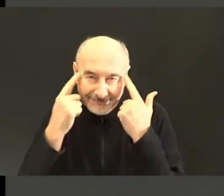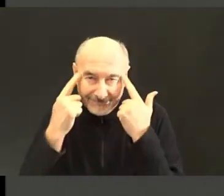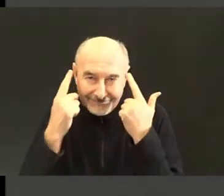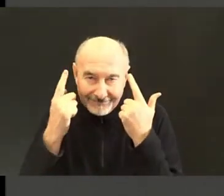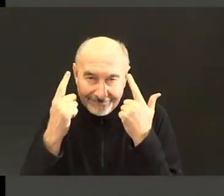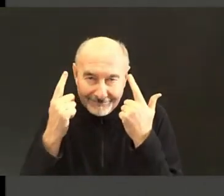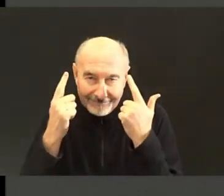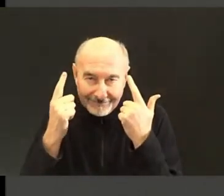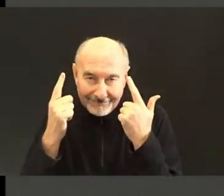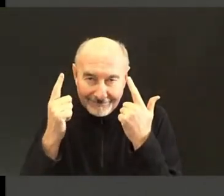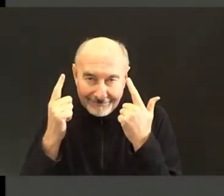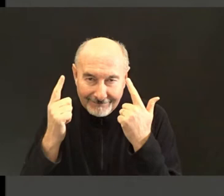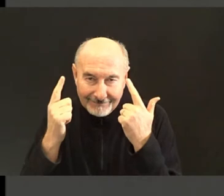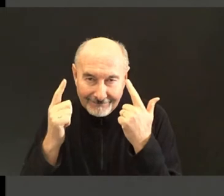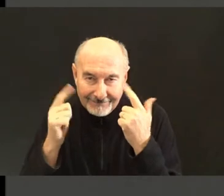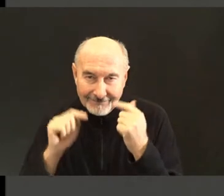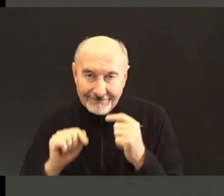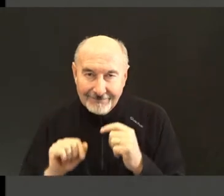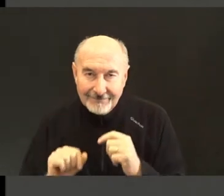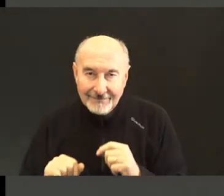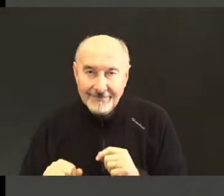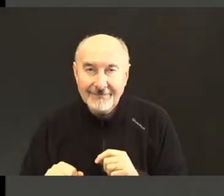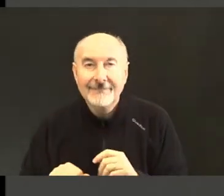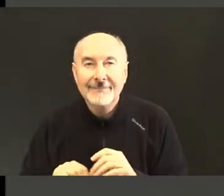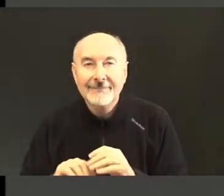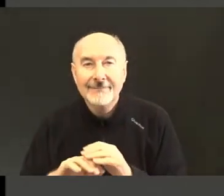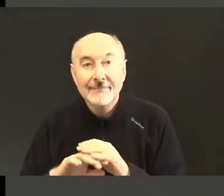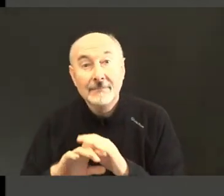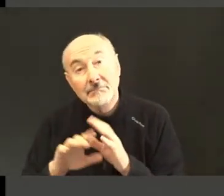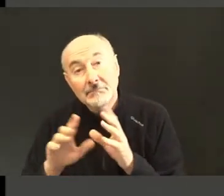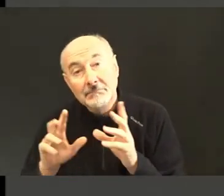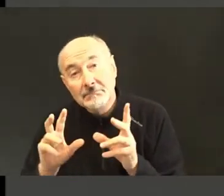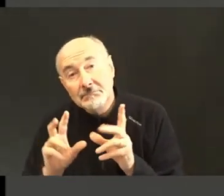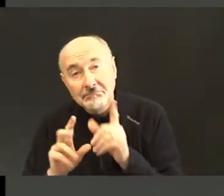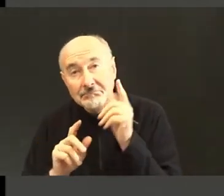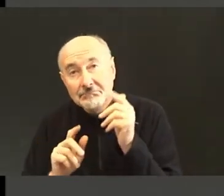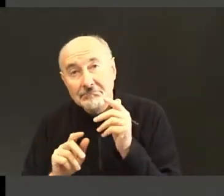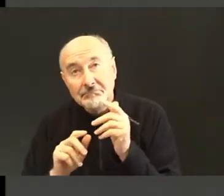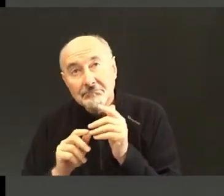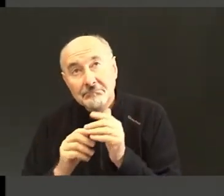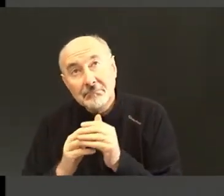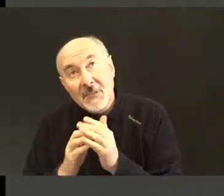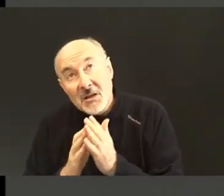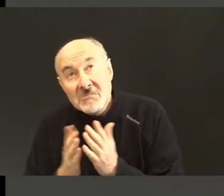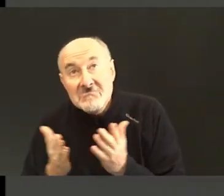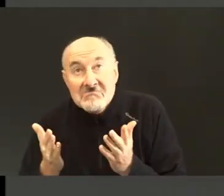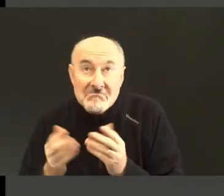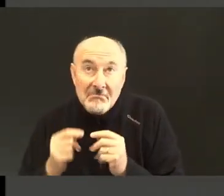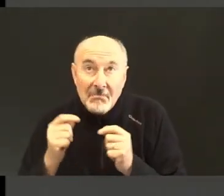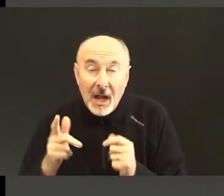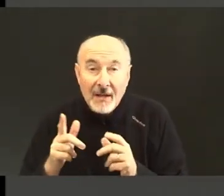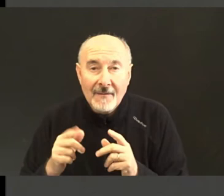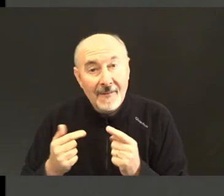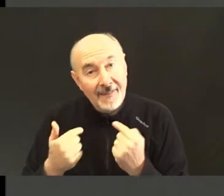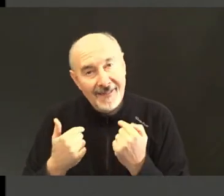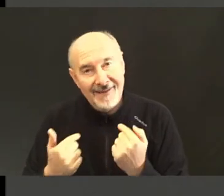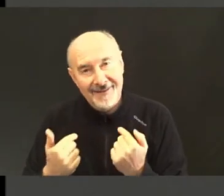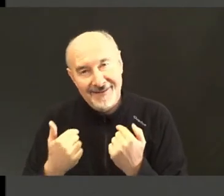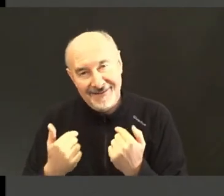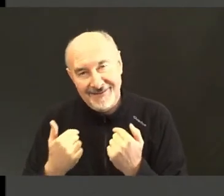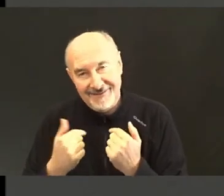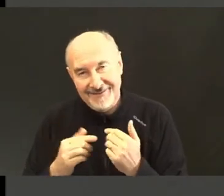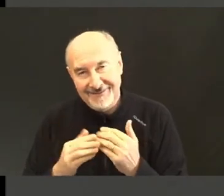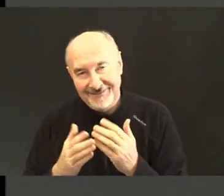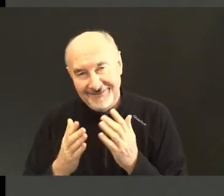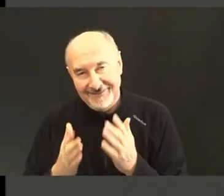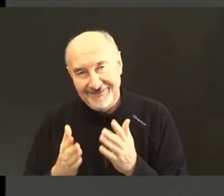oggi, una visione da modificare nel domani se converrà. Date fiducia a me e a questa lista.